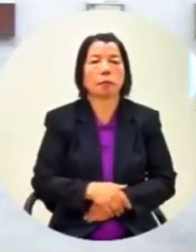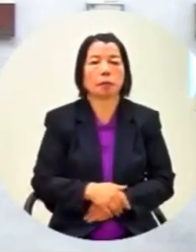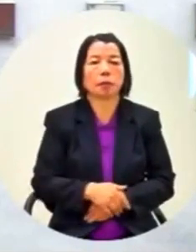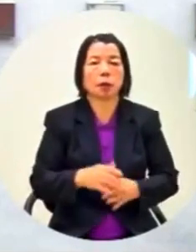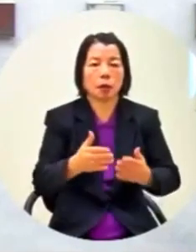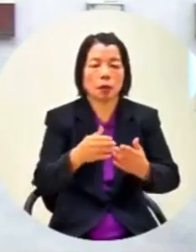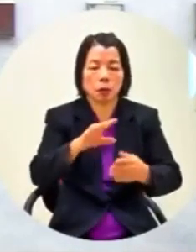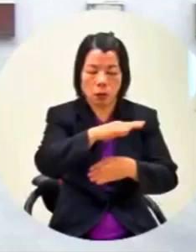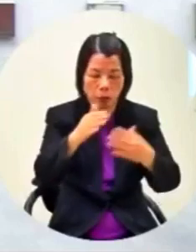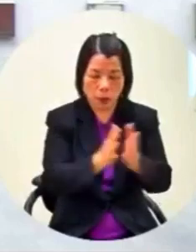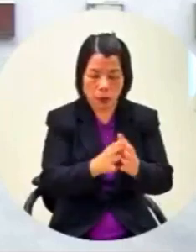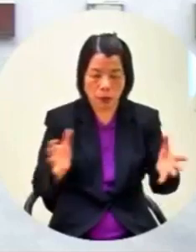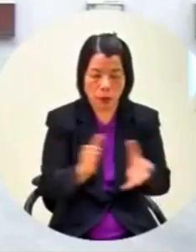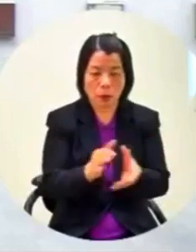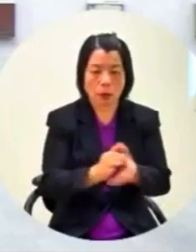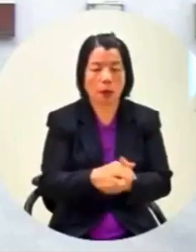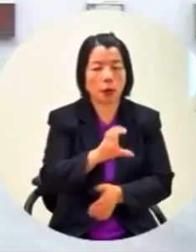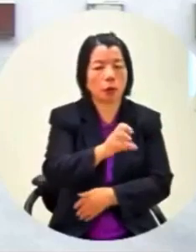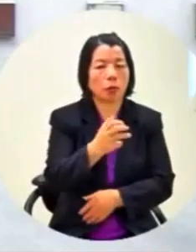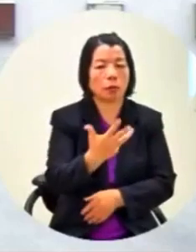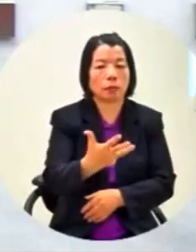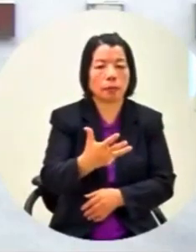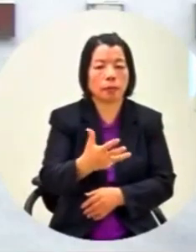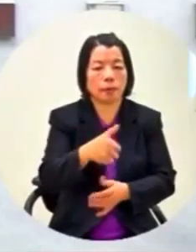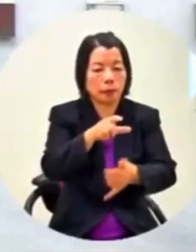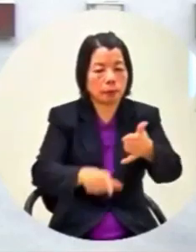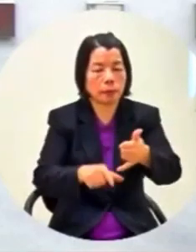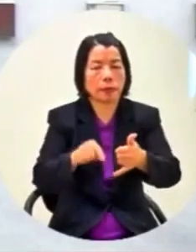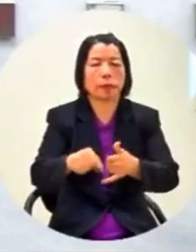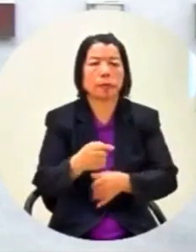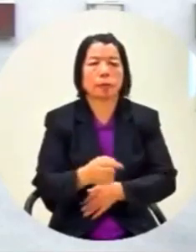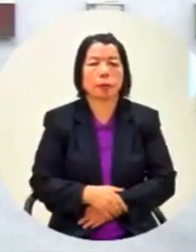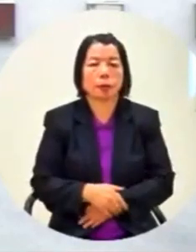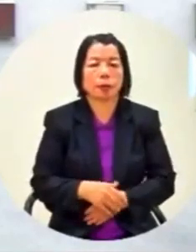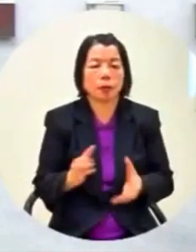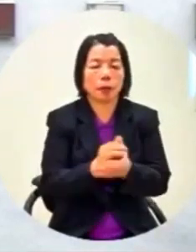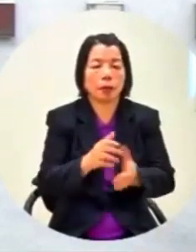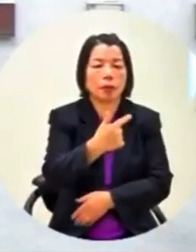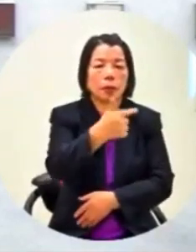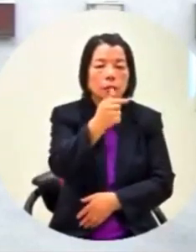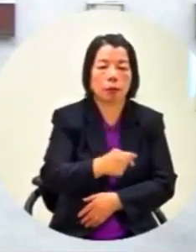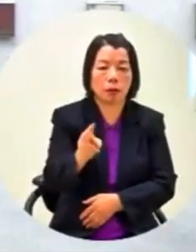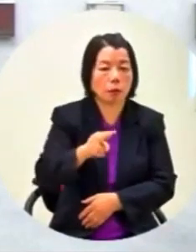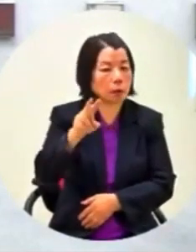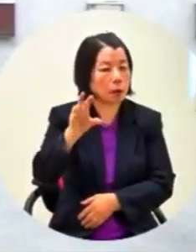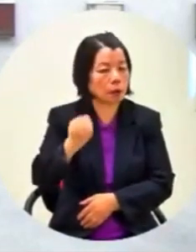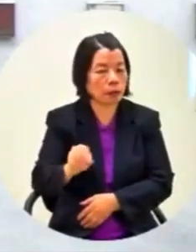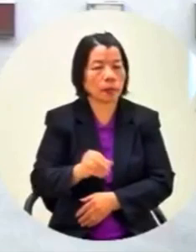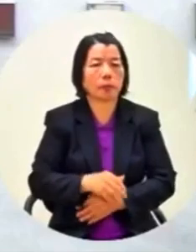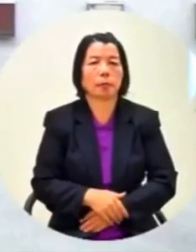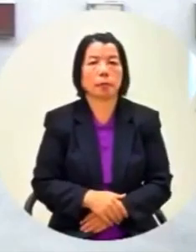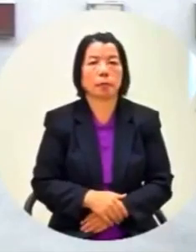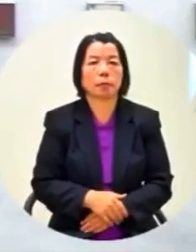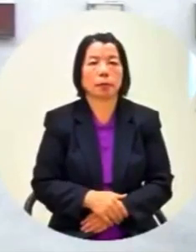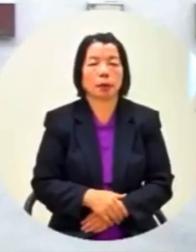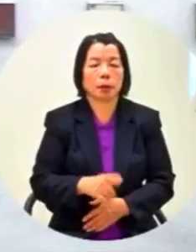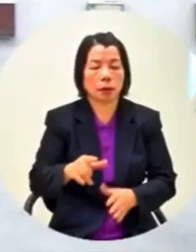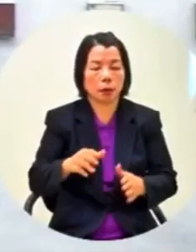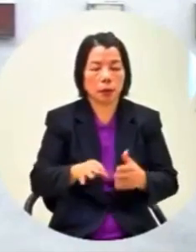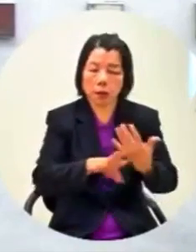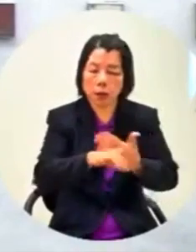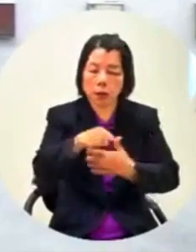了98件，总核贷的金额6亿2000万。另外一点很容易被疏